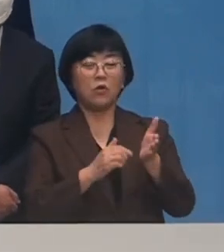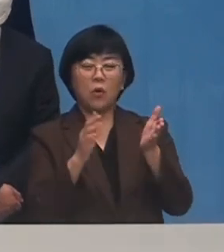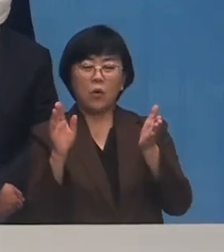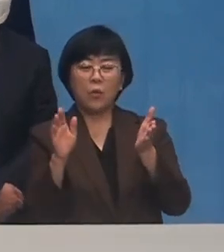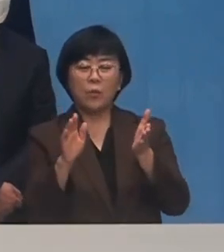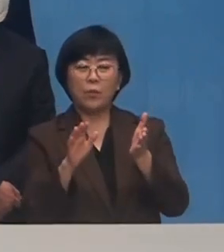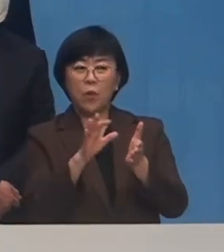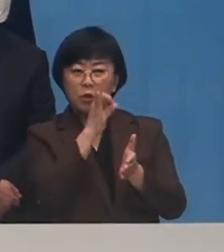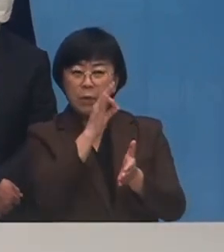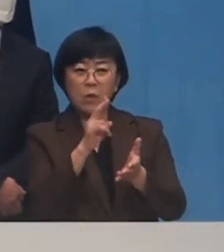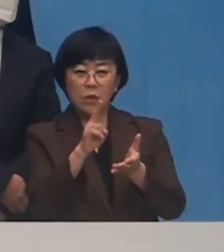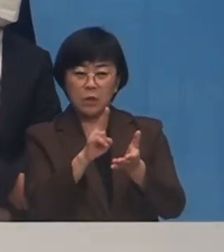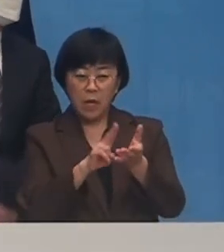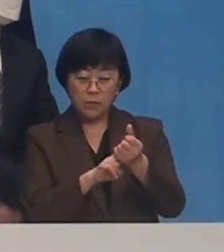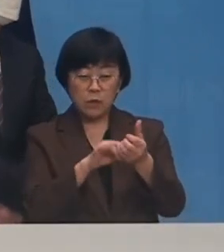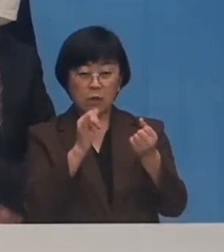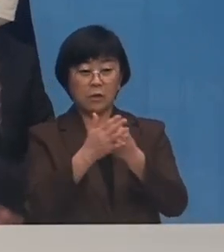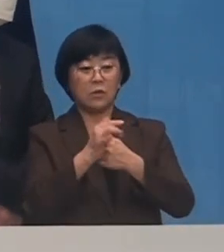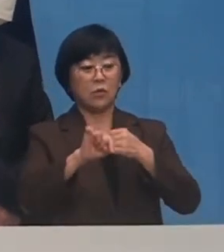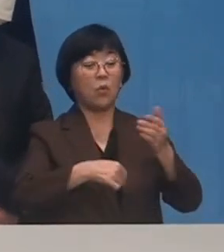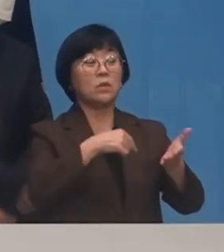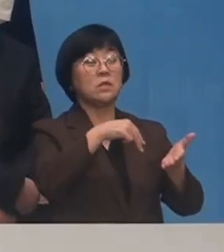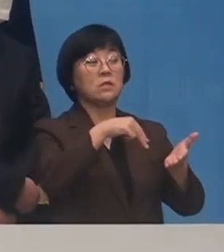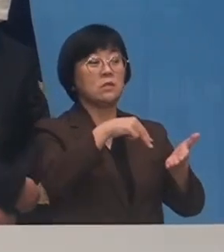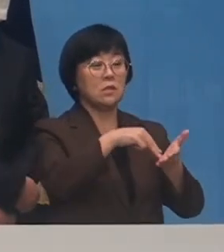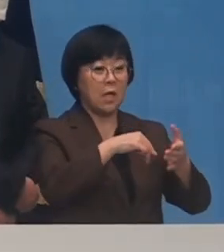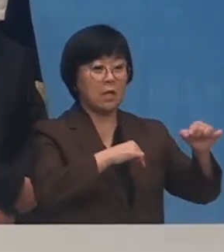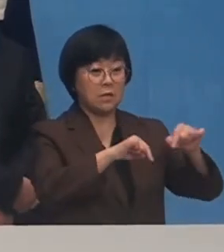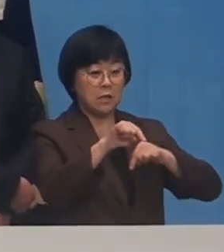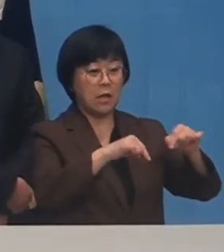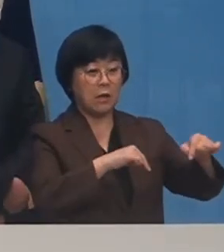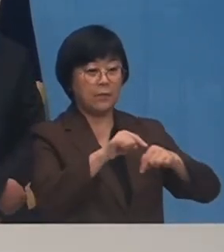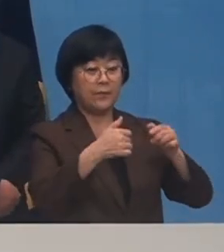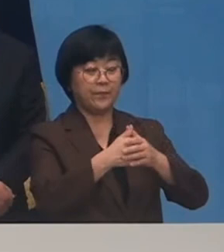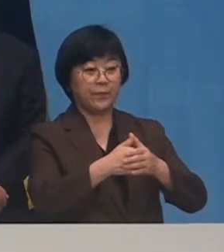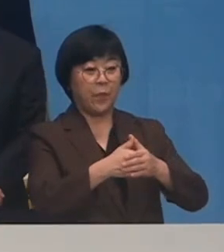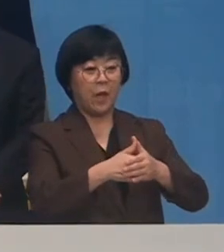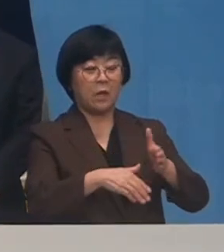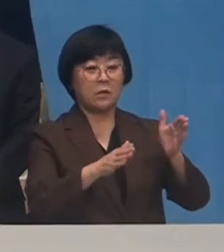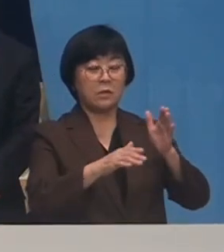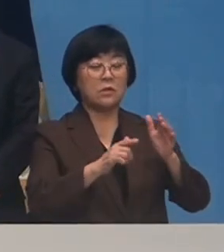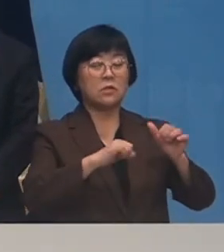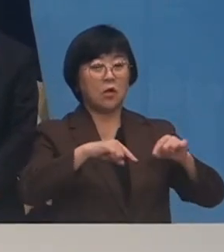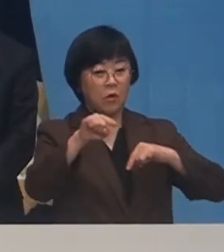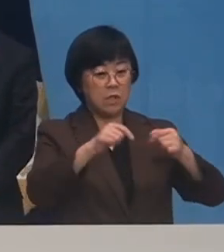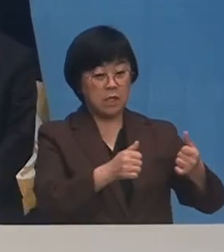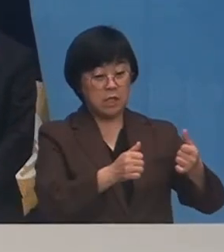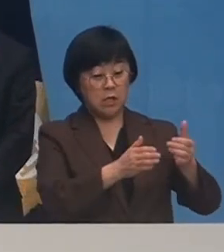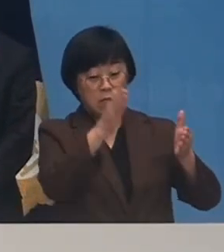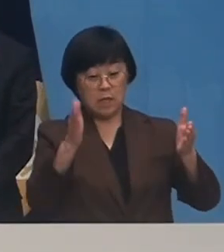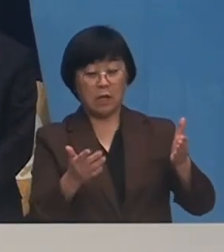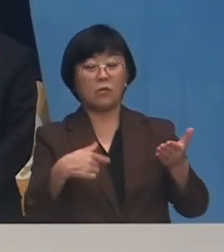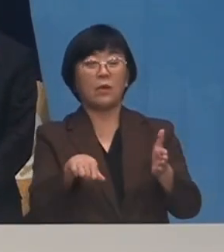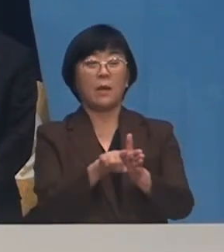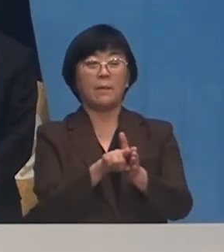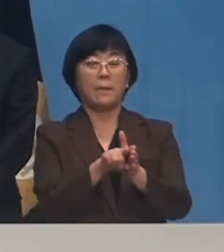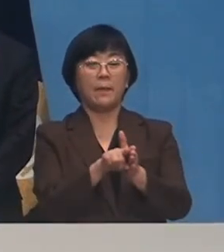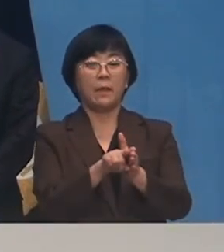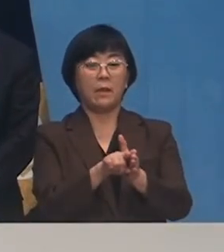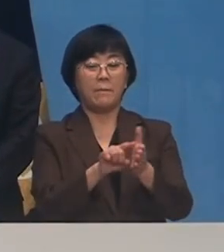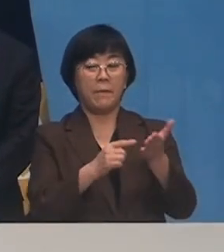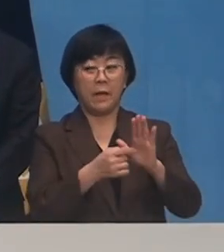감추려고 그래서 독재 체제를 강화하고 집권 연장이나 피하려고 하는